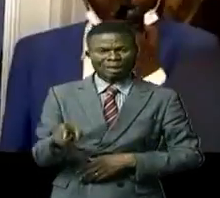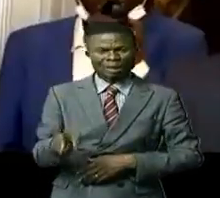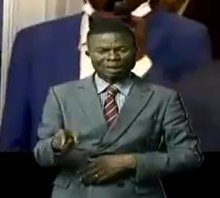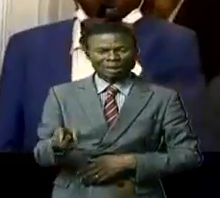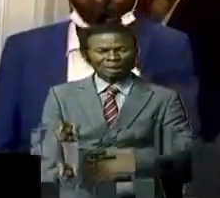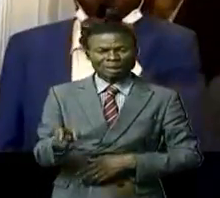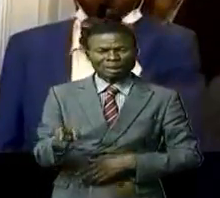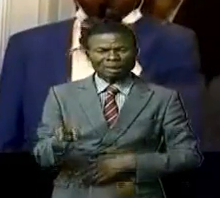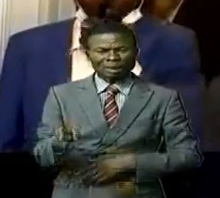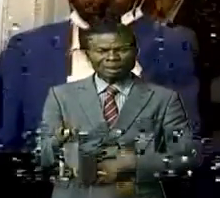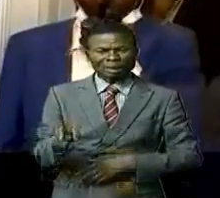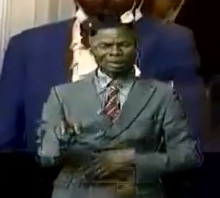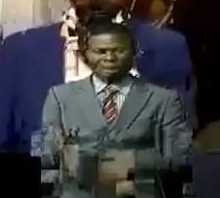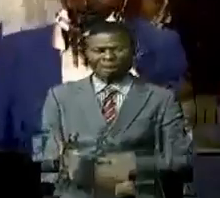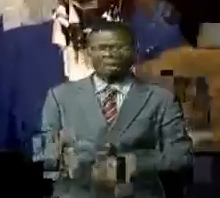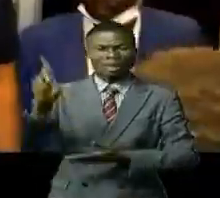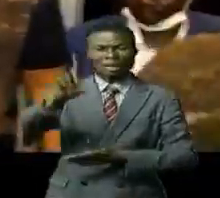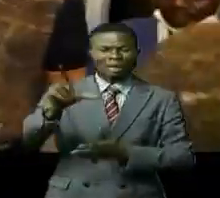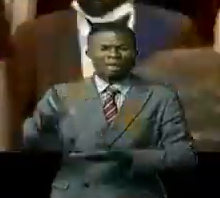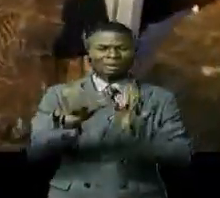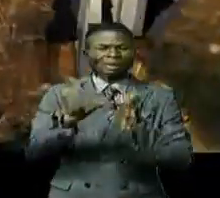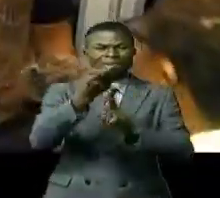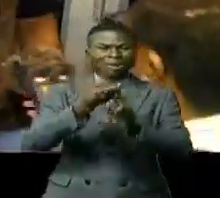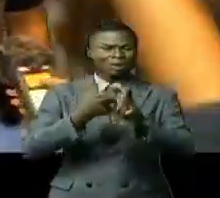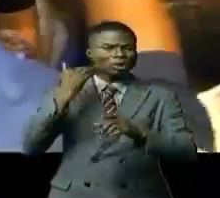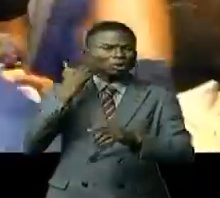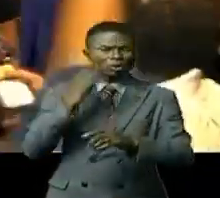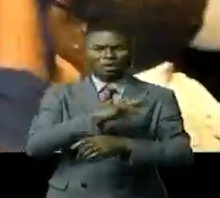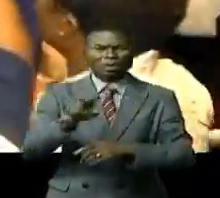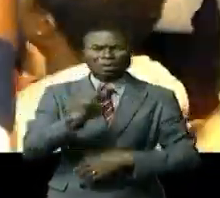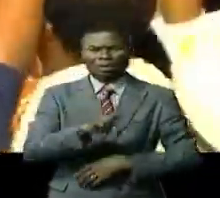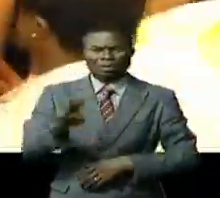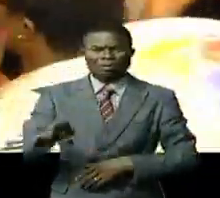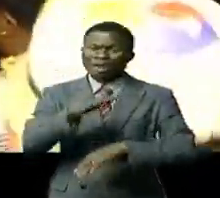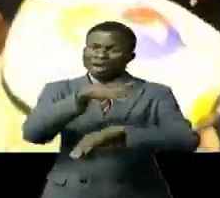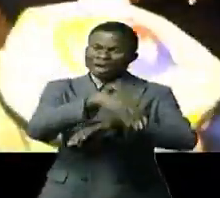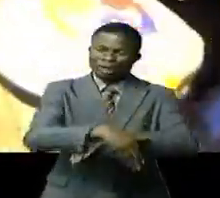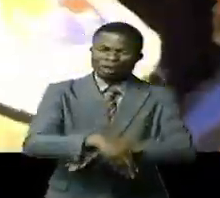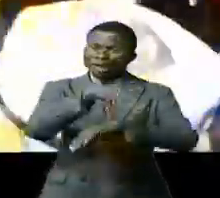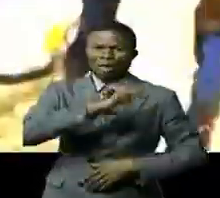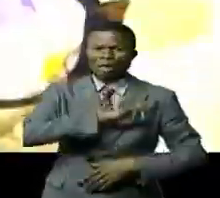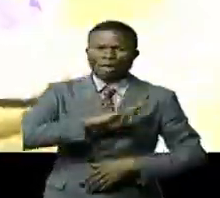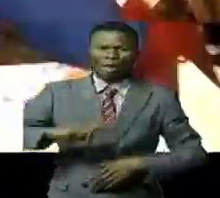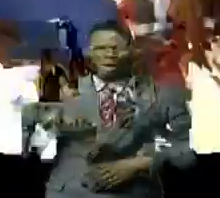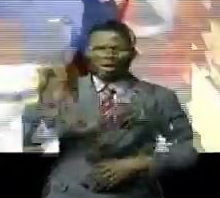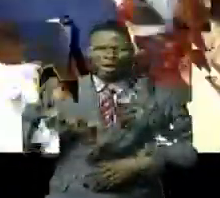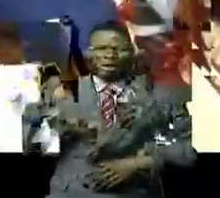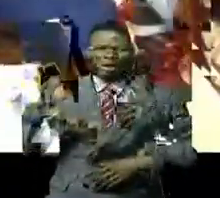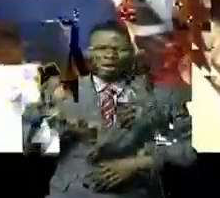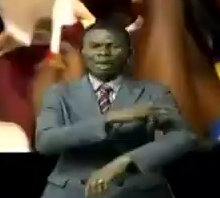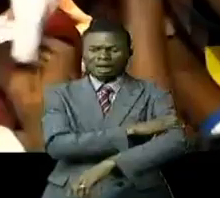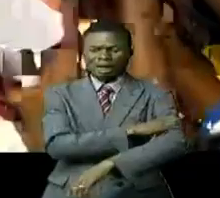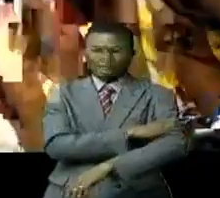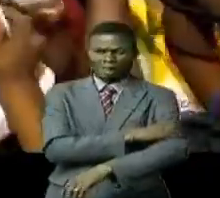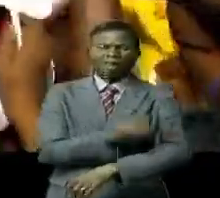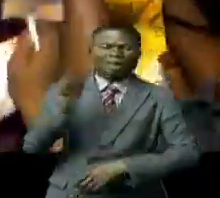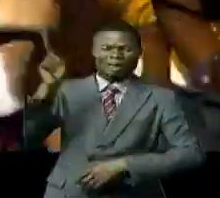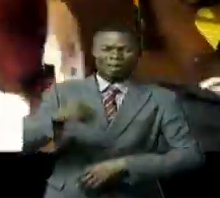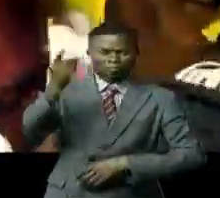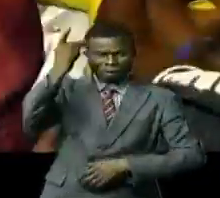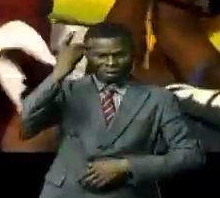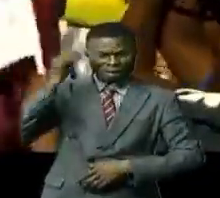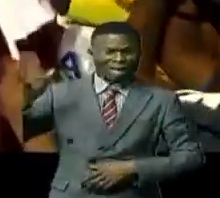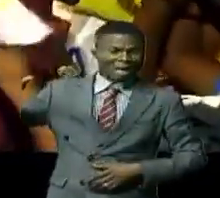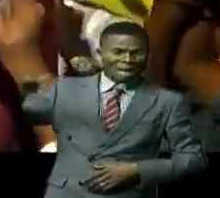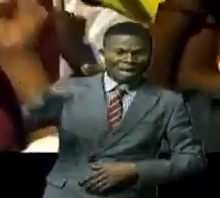a regagné lundi 6 juin 2022 dans la soirée la capitale RD congolaise par l'aéroport international d'Ndjili. À